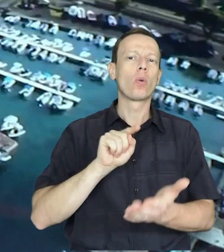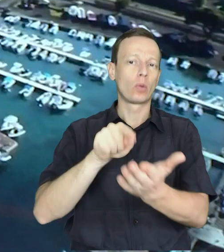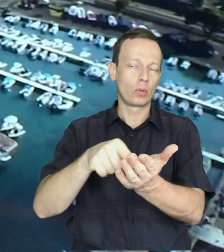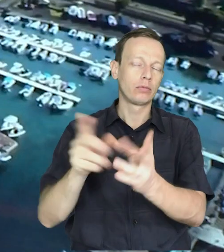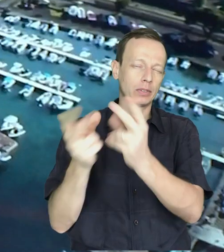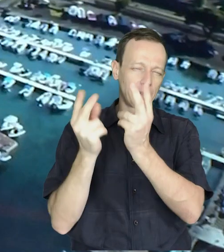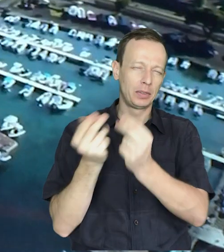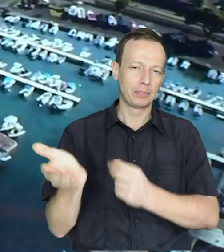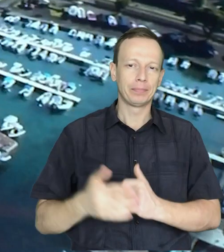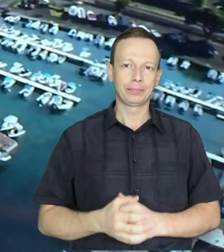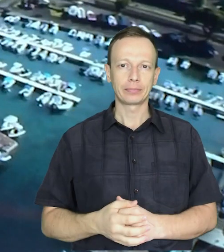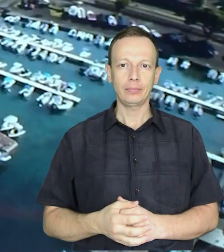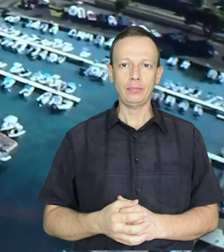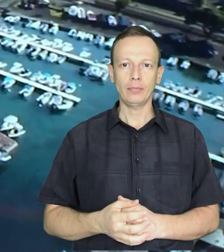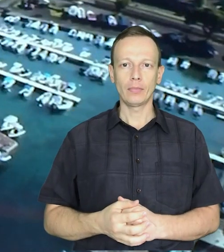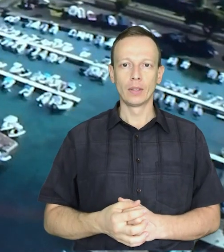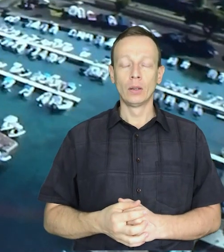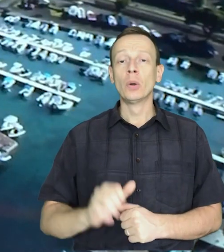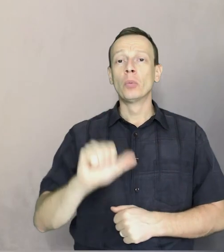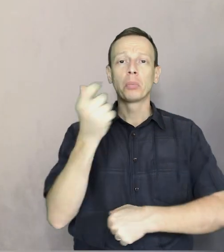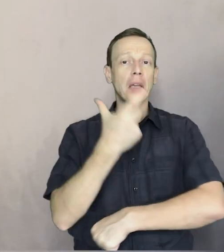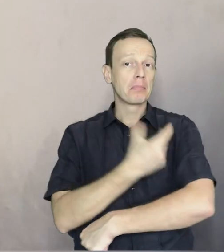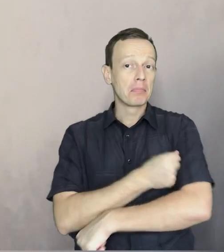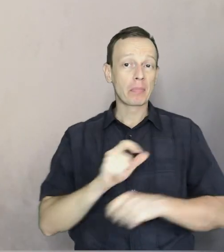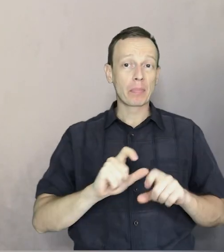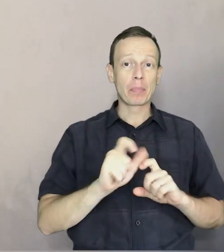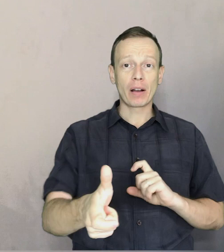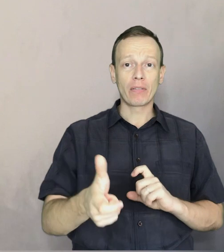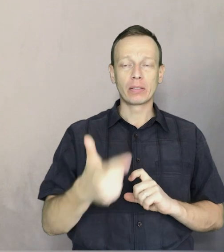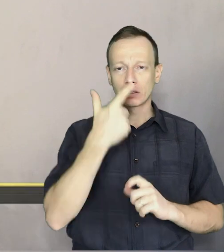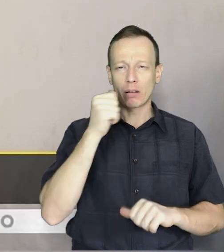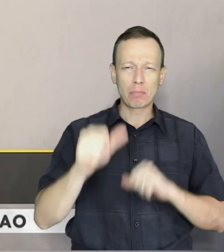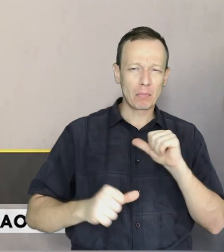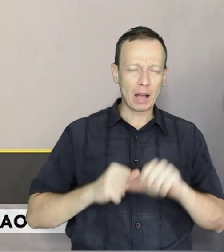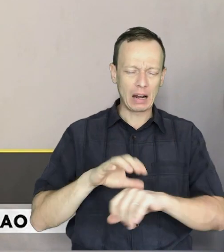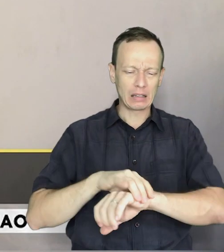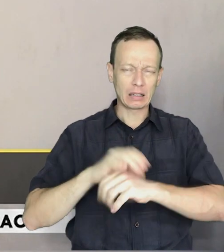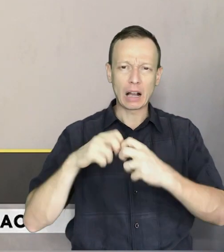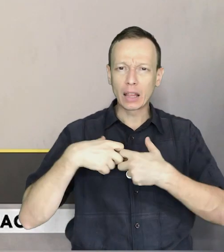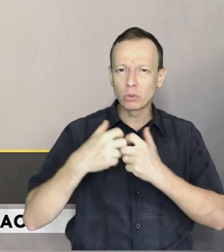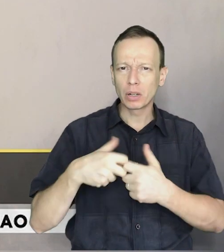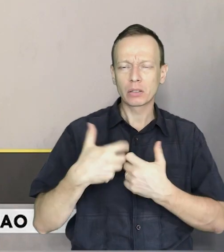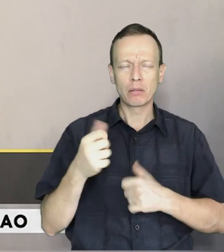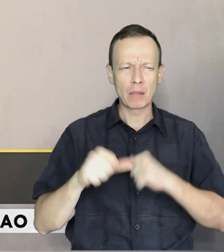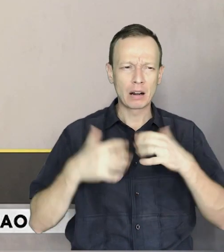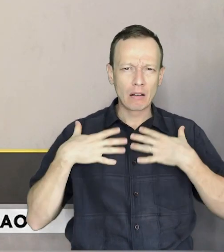de Hao au micro de Mathieu Alou. Alors, sur la première dose, j'ai eu très mal aux